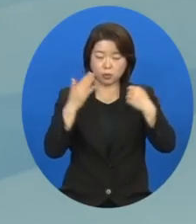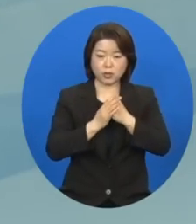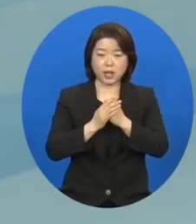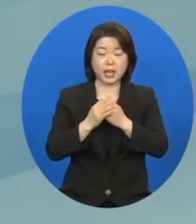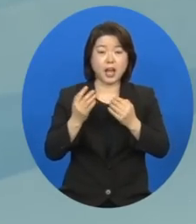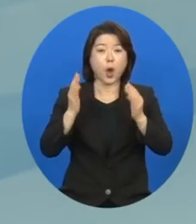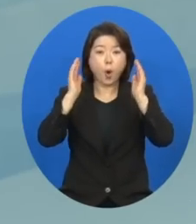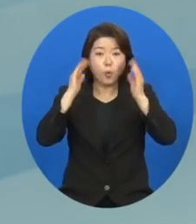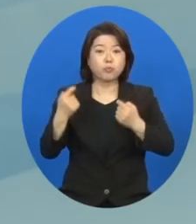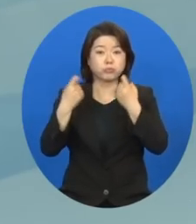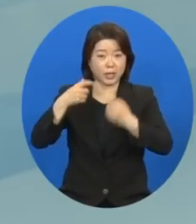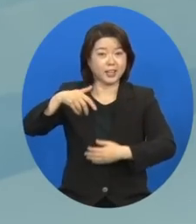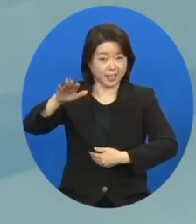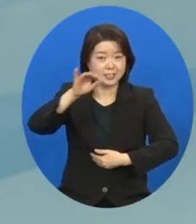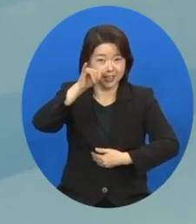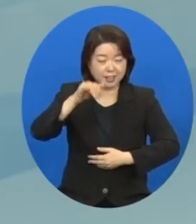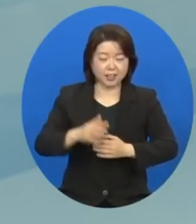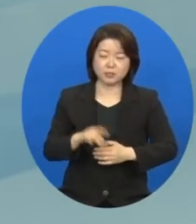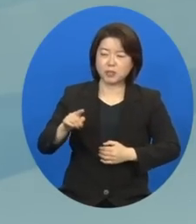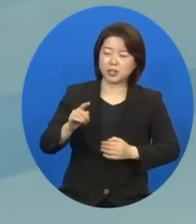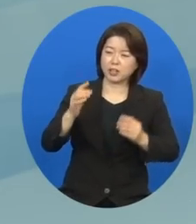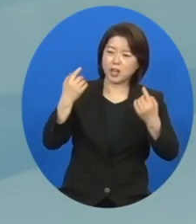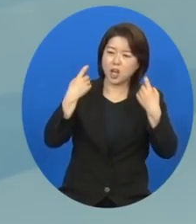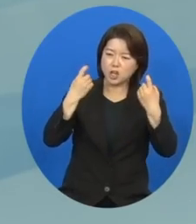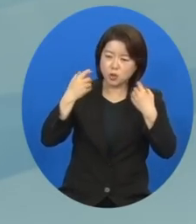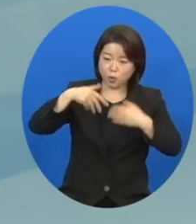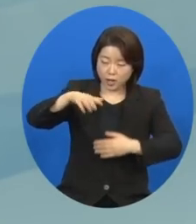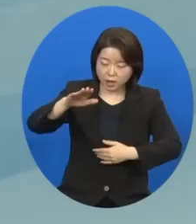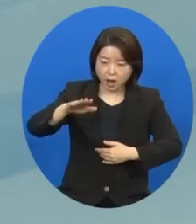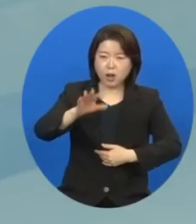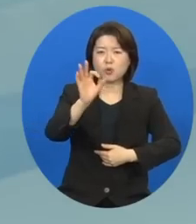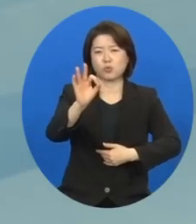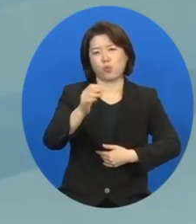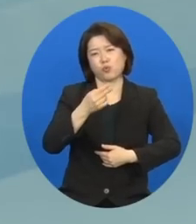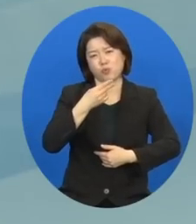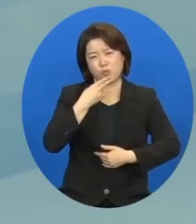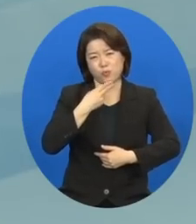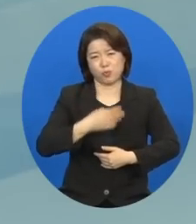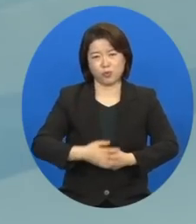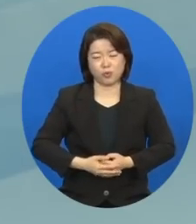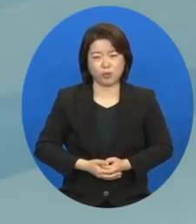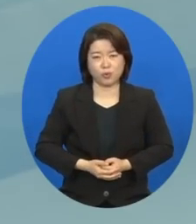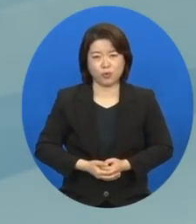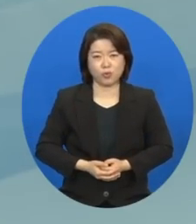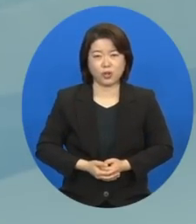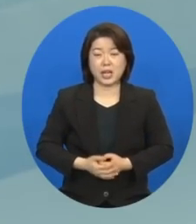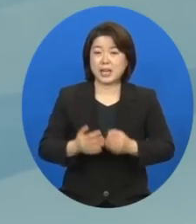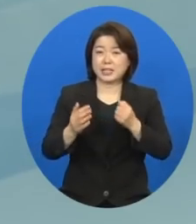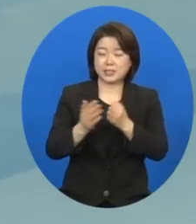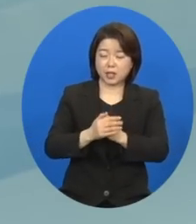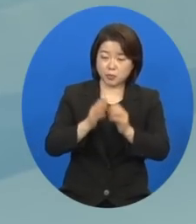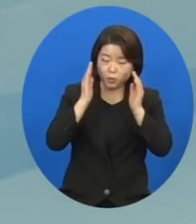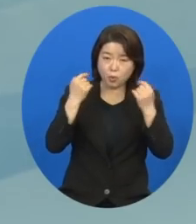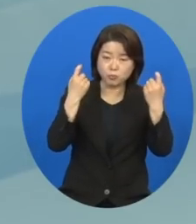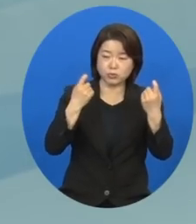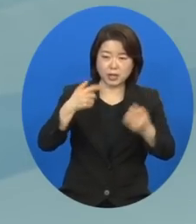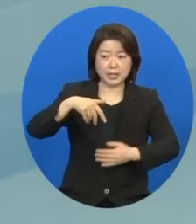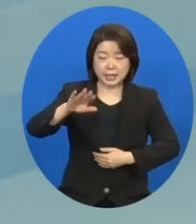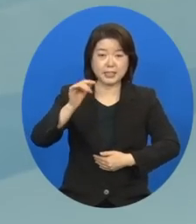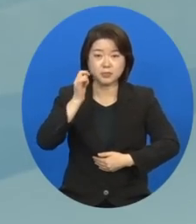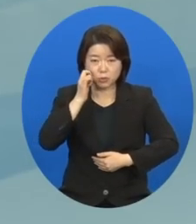했습니다. 근데 수학여행을 갈 돈이 없었어요. 그래서 수학여행을 가지